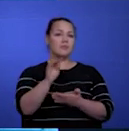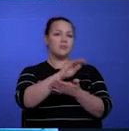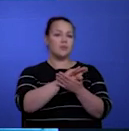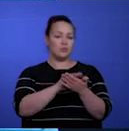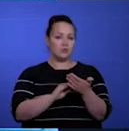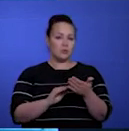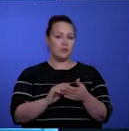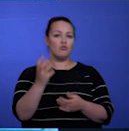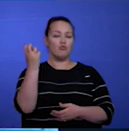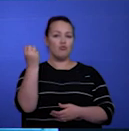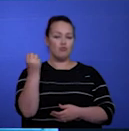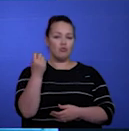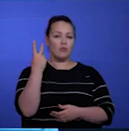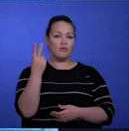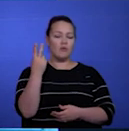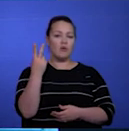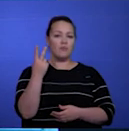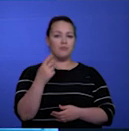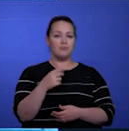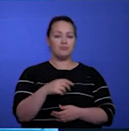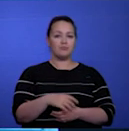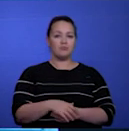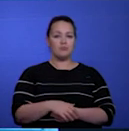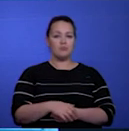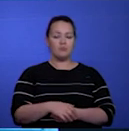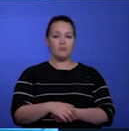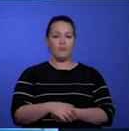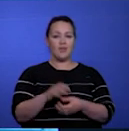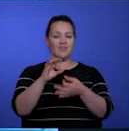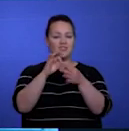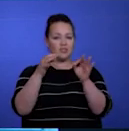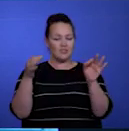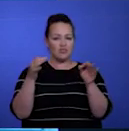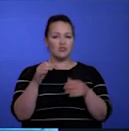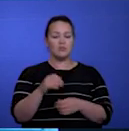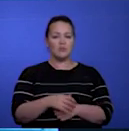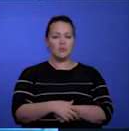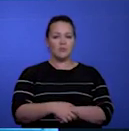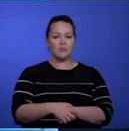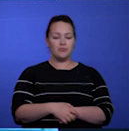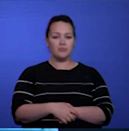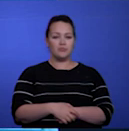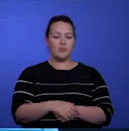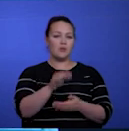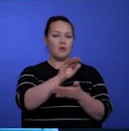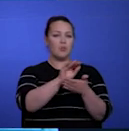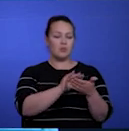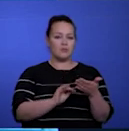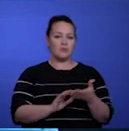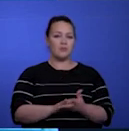и еще два вида разбора синтаксический и морфологически записываем